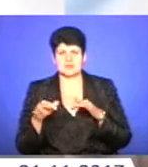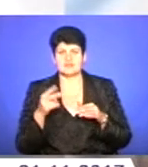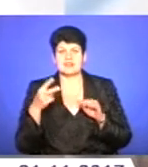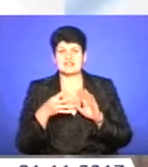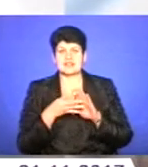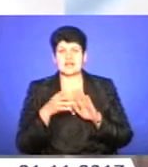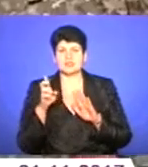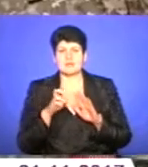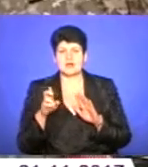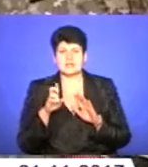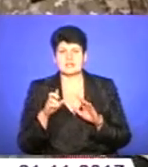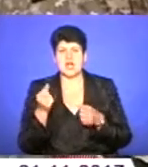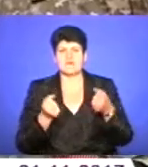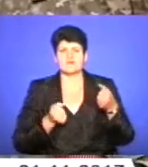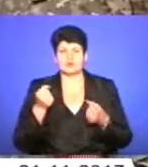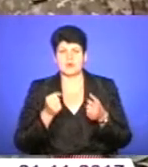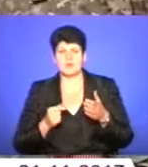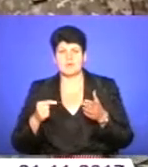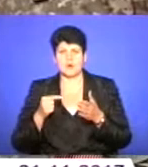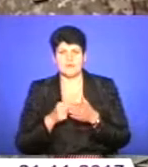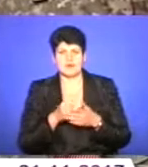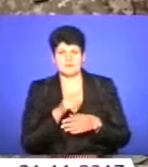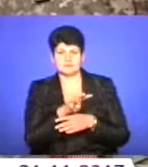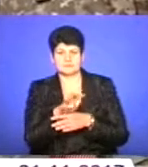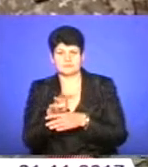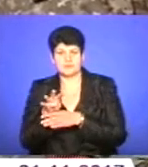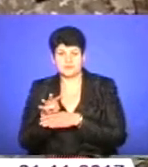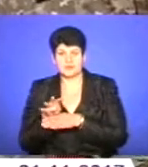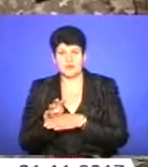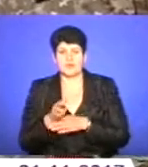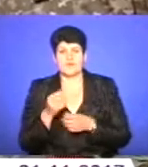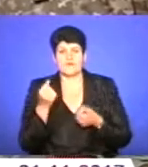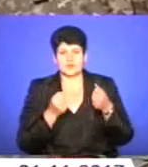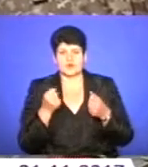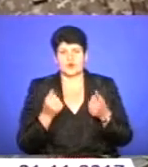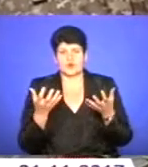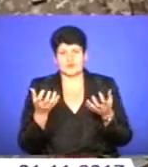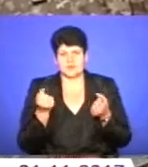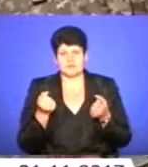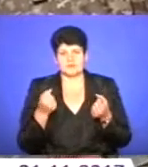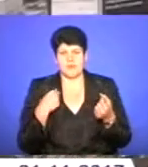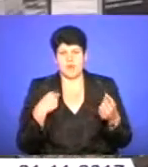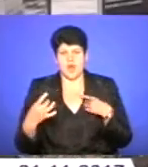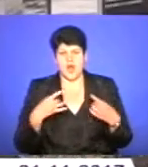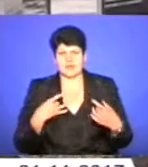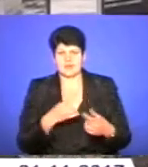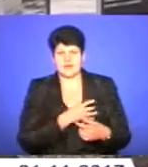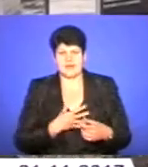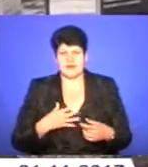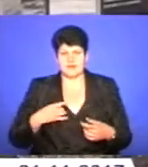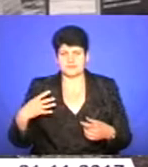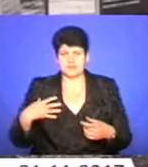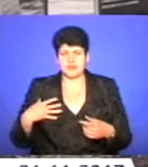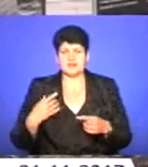29 березня автомобіль Володимира потрапив під мінометний обстріл. Водій отримав осколкові та вогнепальні поранення. Незважаючи на